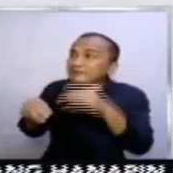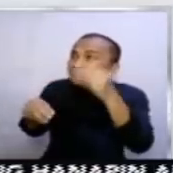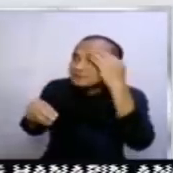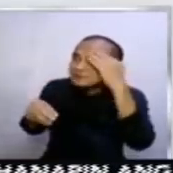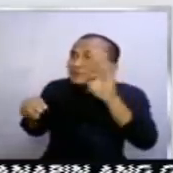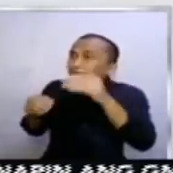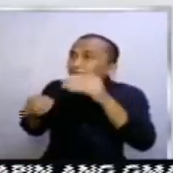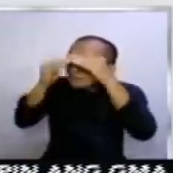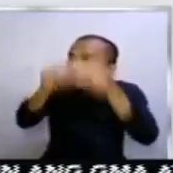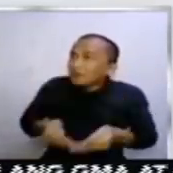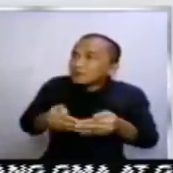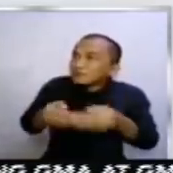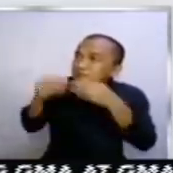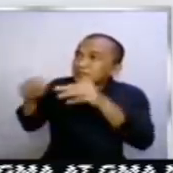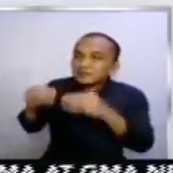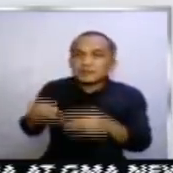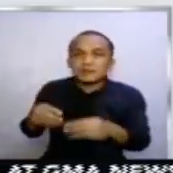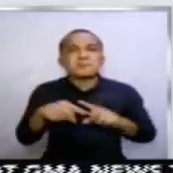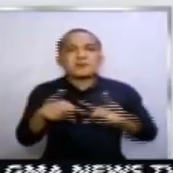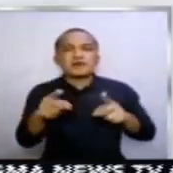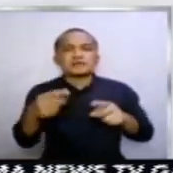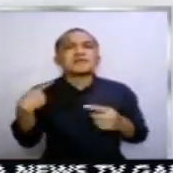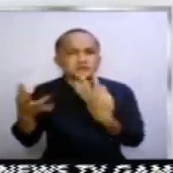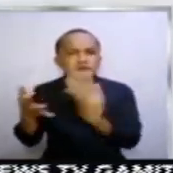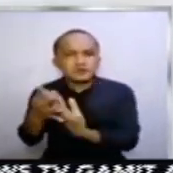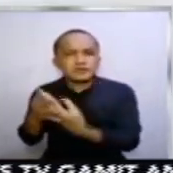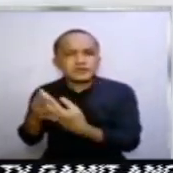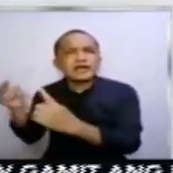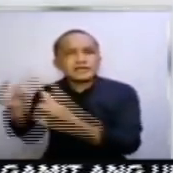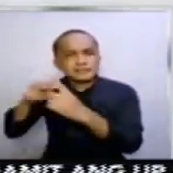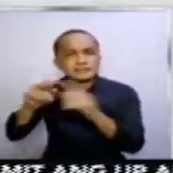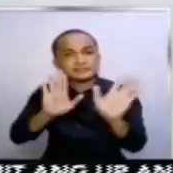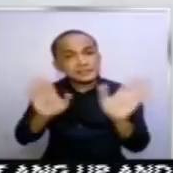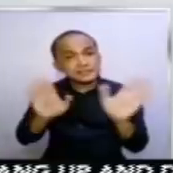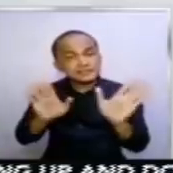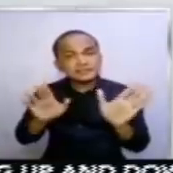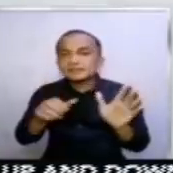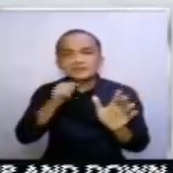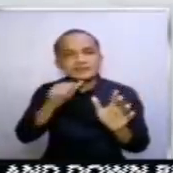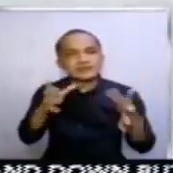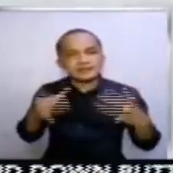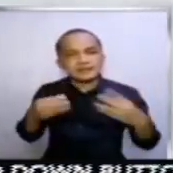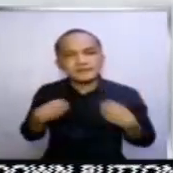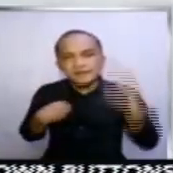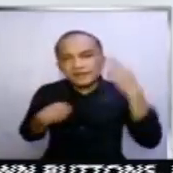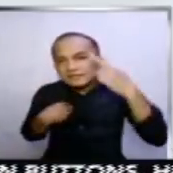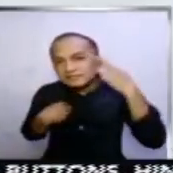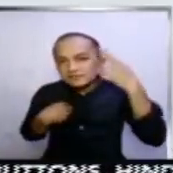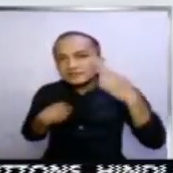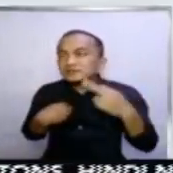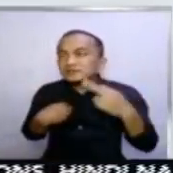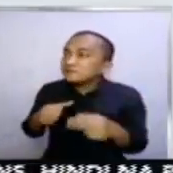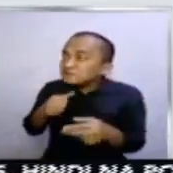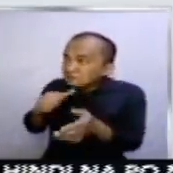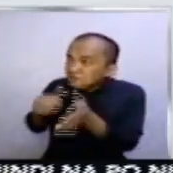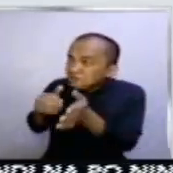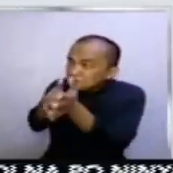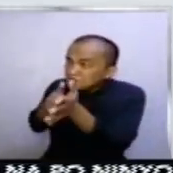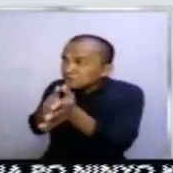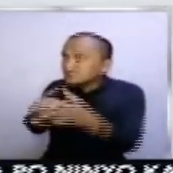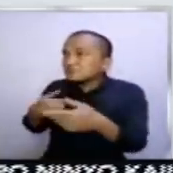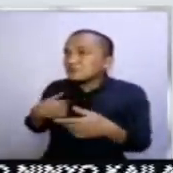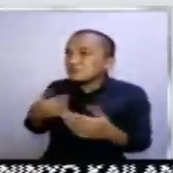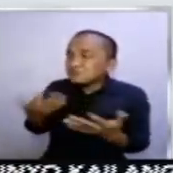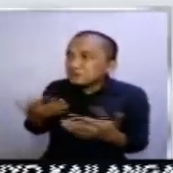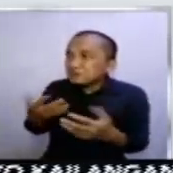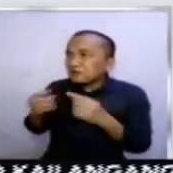may mga kulong hanggang Linggo dahil hindi katanggap-tanggap ang rason. Hindi pa po excuse nyo kasi wala naman po talagang bukas na tindahan sa Sampaloc